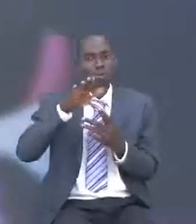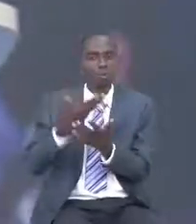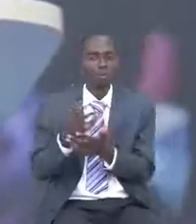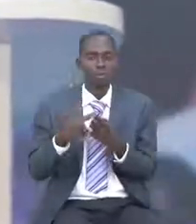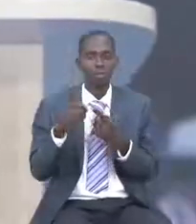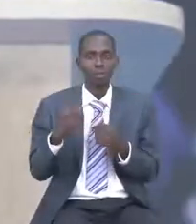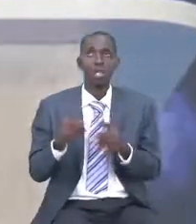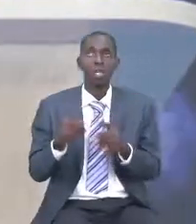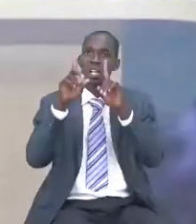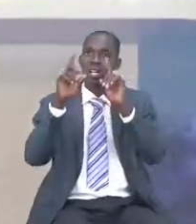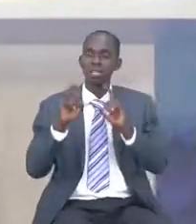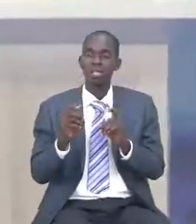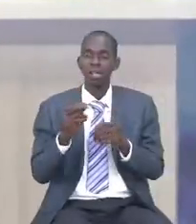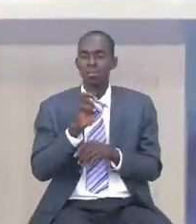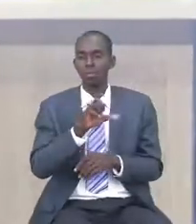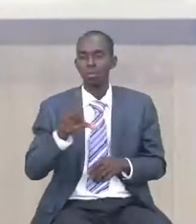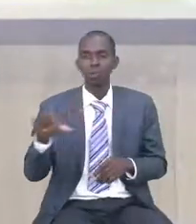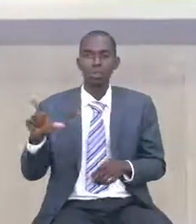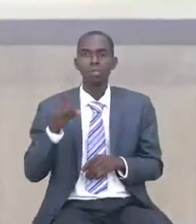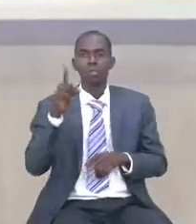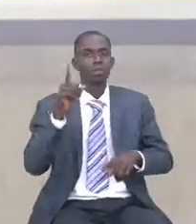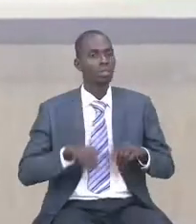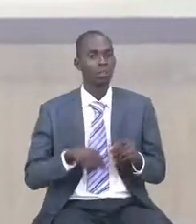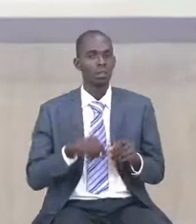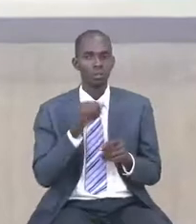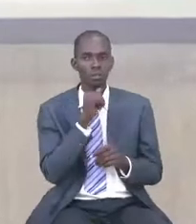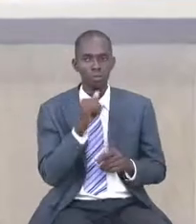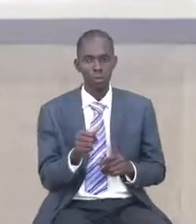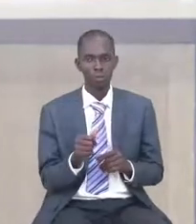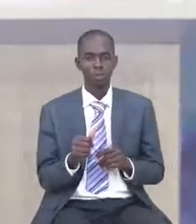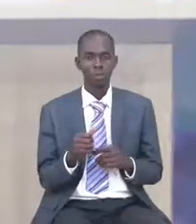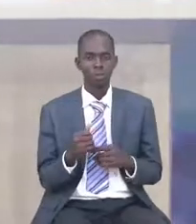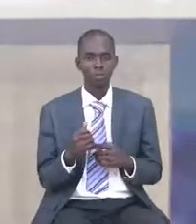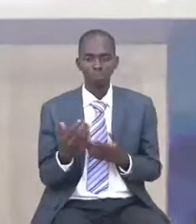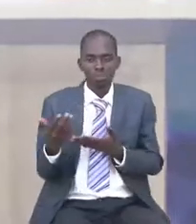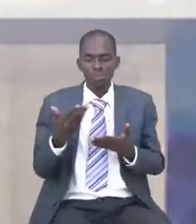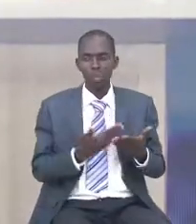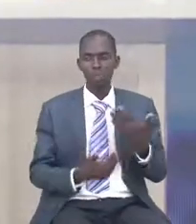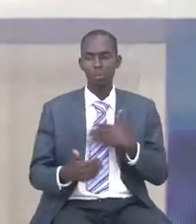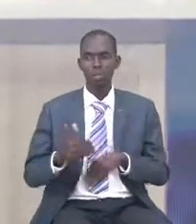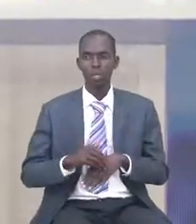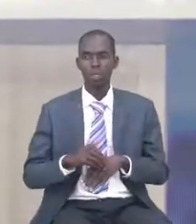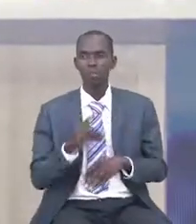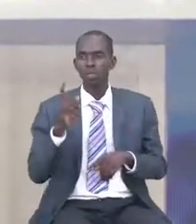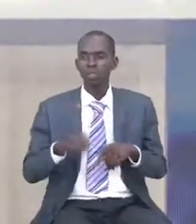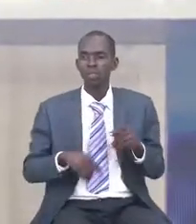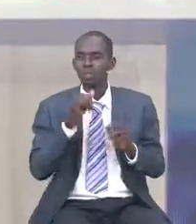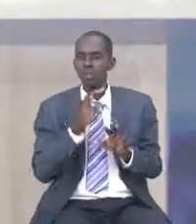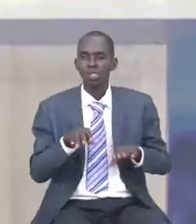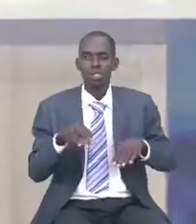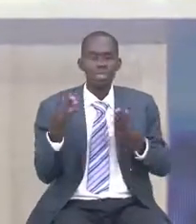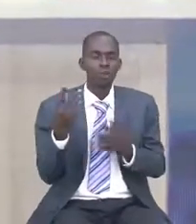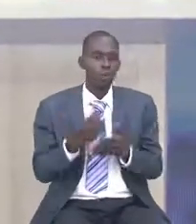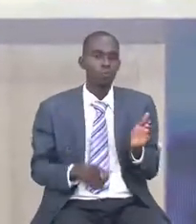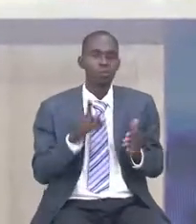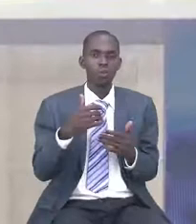pas vraiment lu, appris. Parce que quand vous allez dans la salle d'examen, vous ne pourrez pas rendre, vous ne pourrez pas